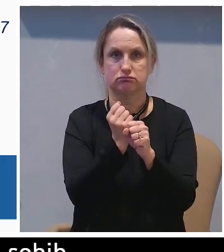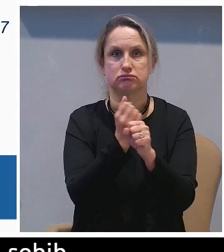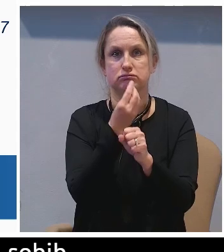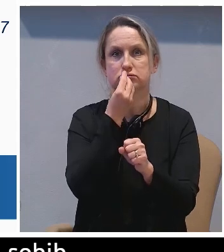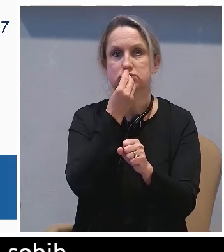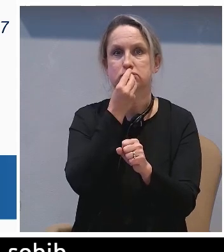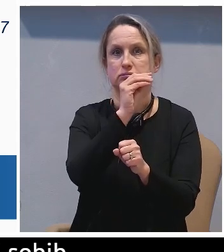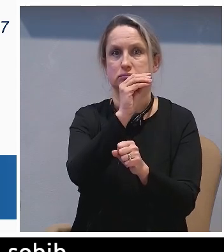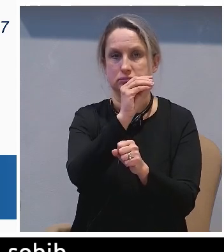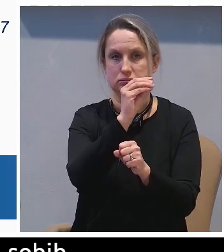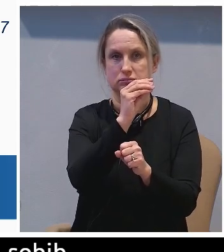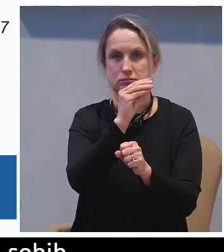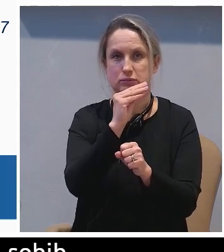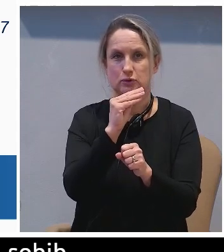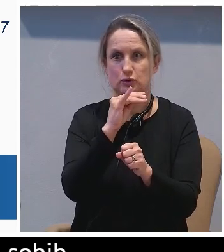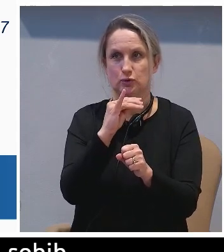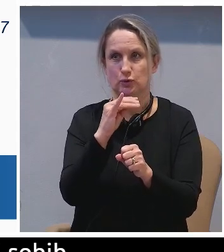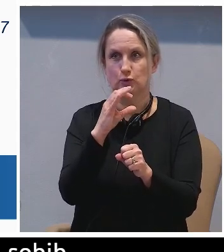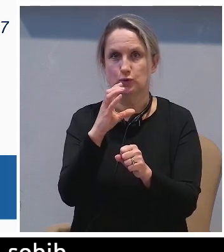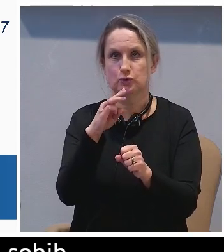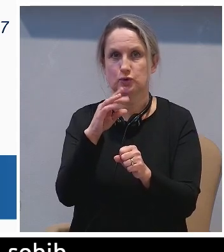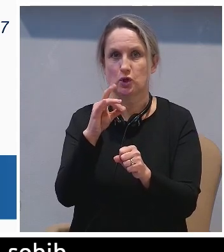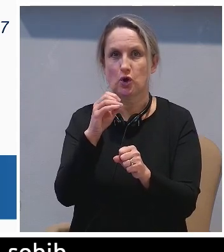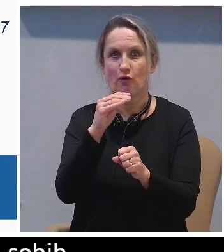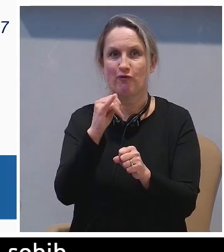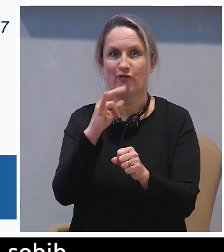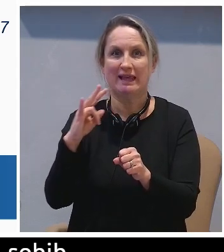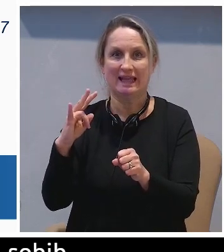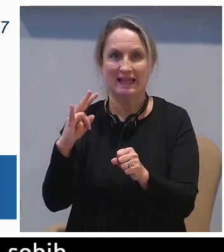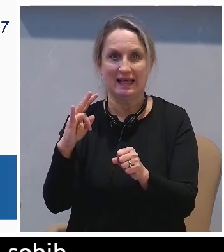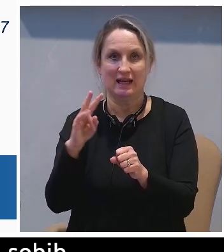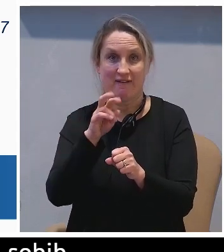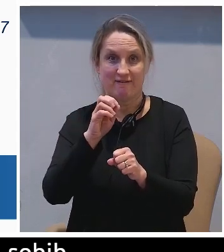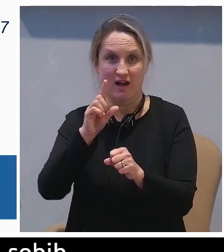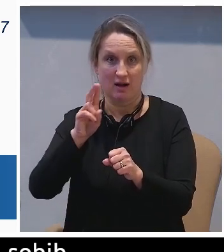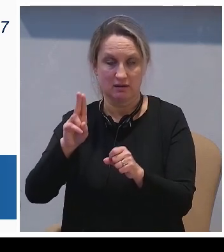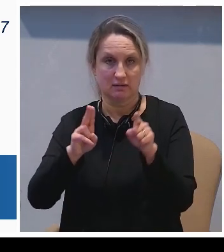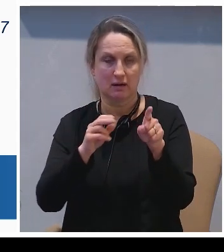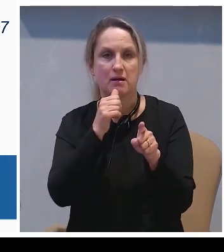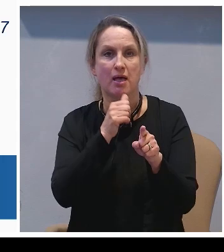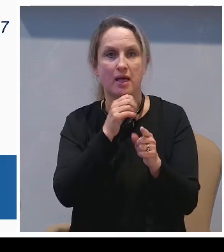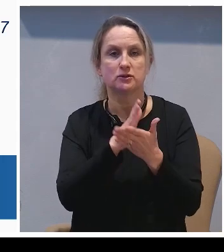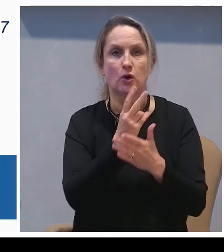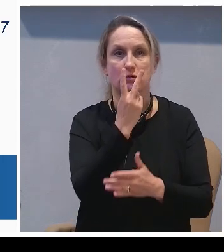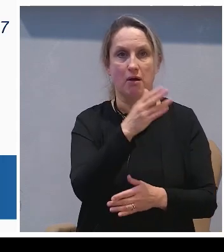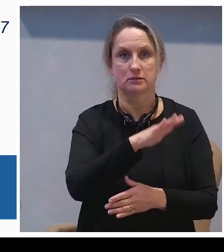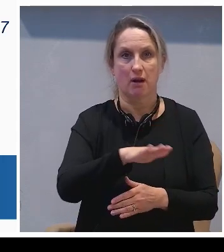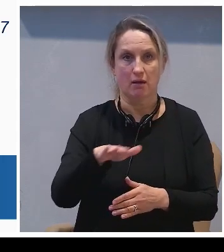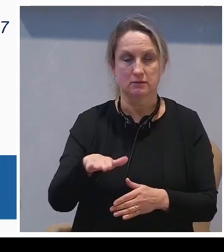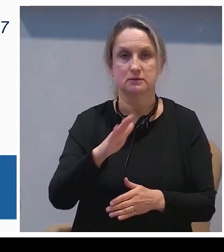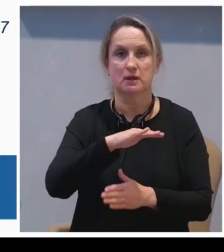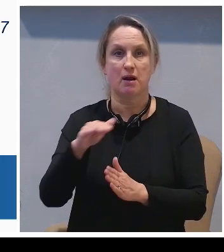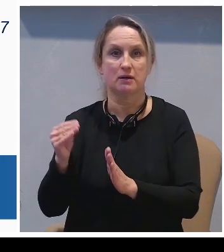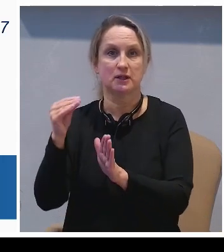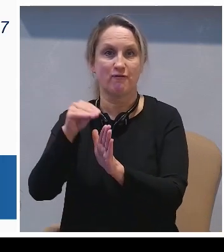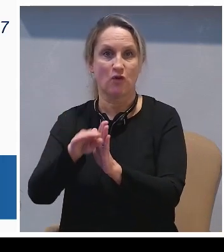of the gene, dystrofiini resulting in valgu. a Ja, better ja functioning Eestis on siis kaks last, dystrophin kellele sai protein. seda lastefondi In